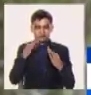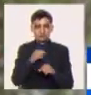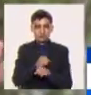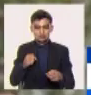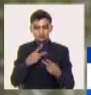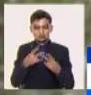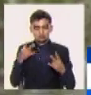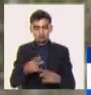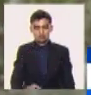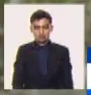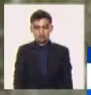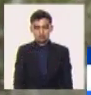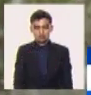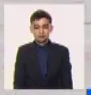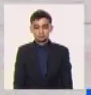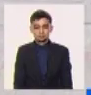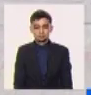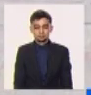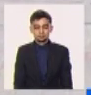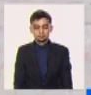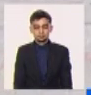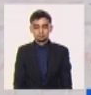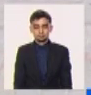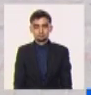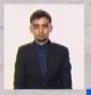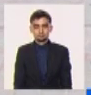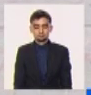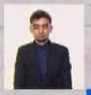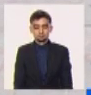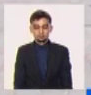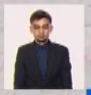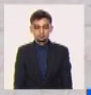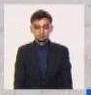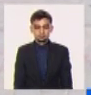дейді. Махаббат Нұржанқызы, Сәбит Амангелдіұлы, Информбюро, Маңғыстау облысы.